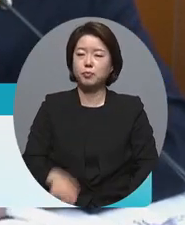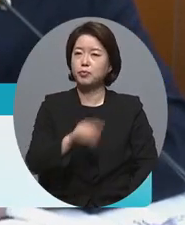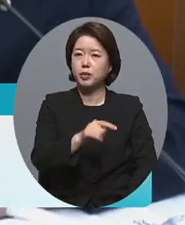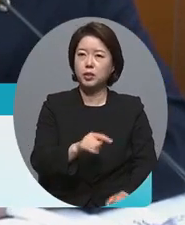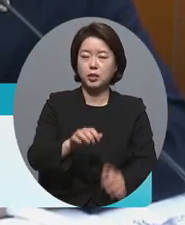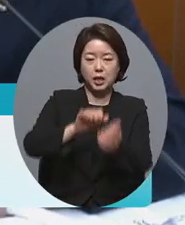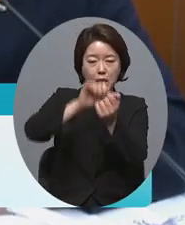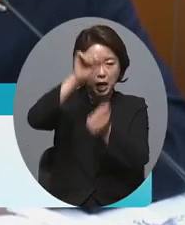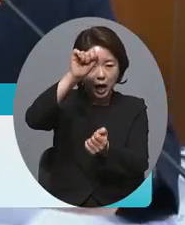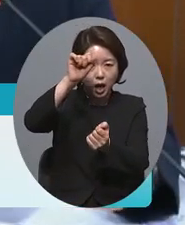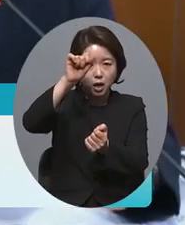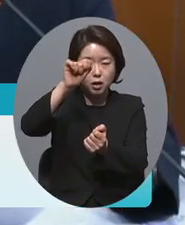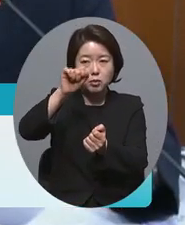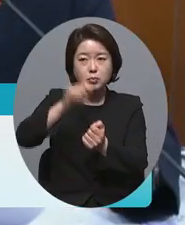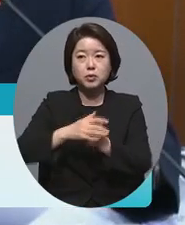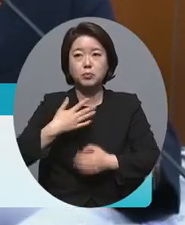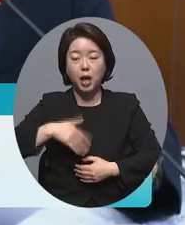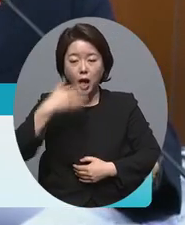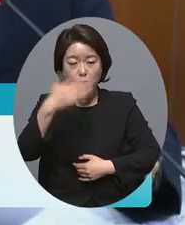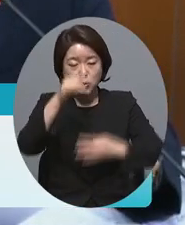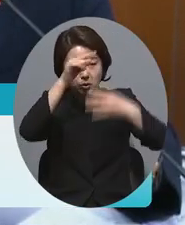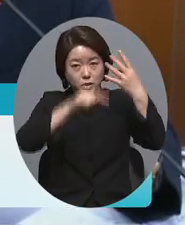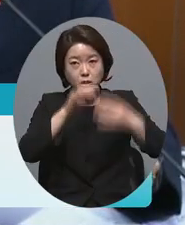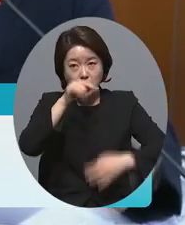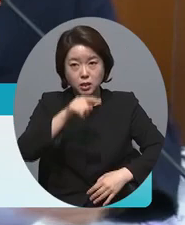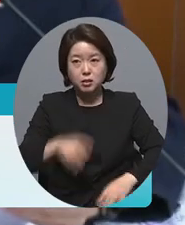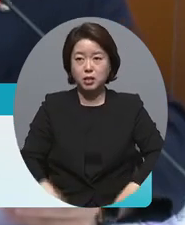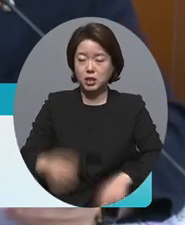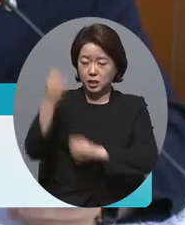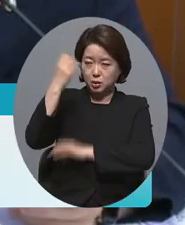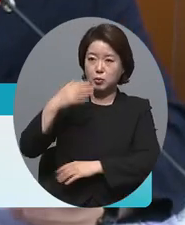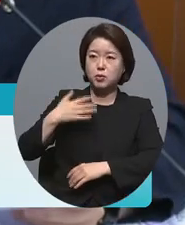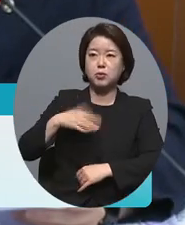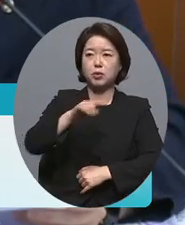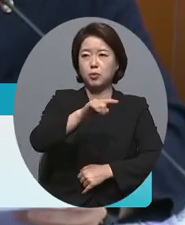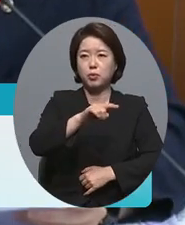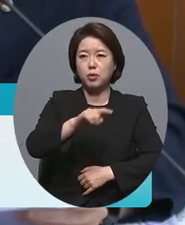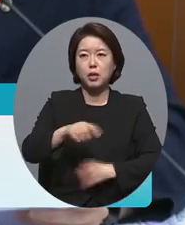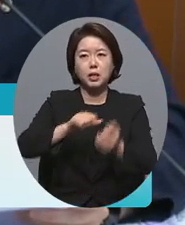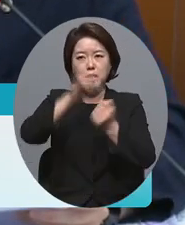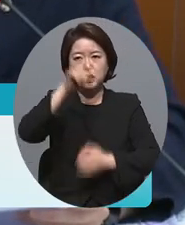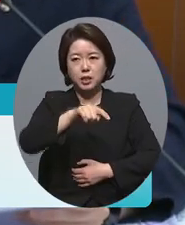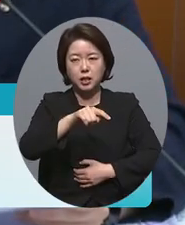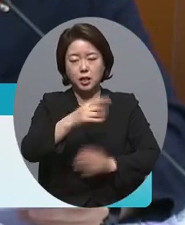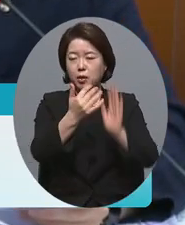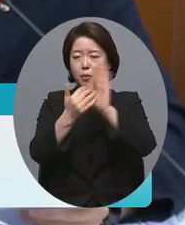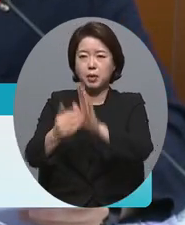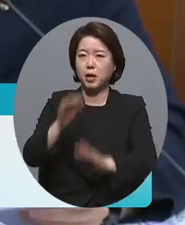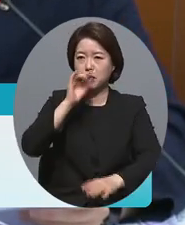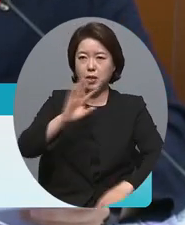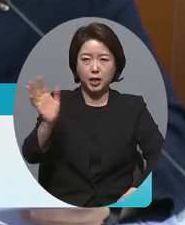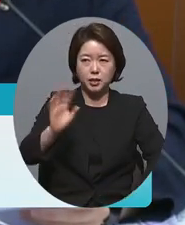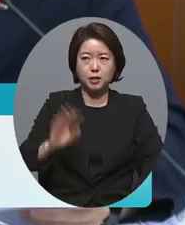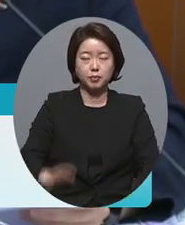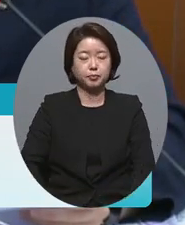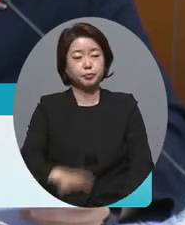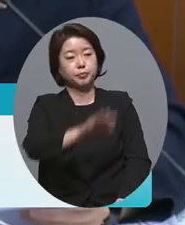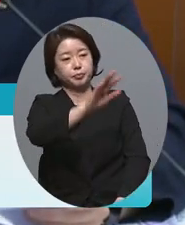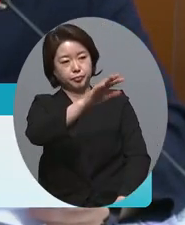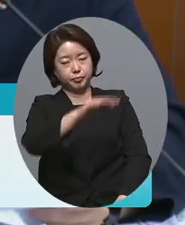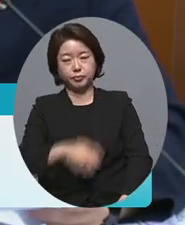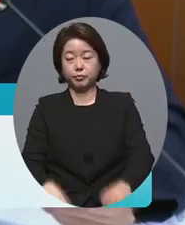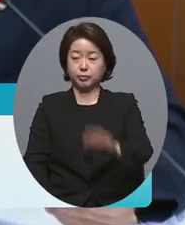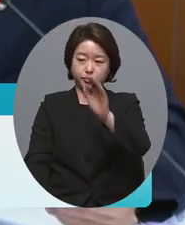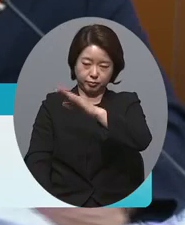영장을 제시하는 절차 있었습니까? 가정적으로 답변 드릴 수는 없고요. 제가 드릴 수 있는 말은 저렇게 압수수색을 사람이 장관님, 막으면 안 되는